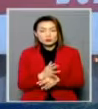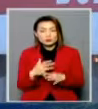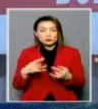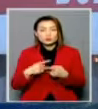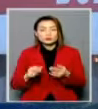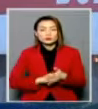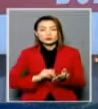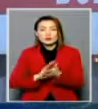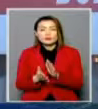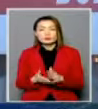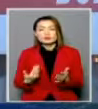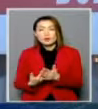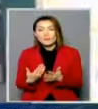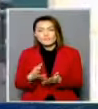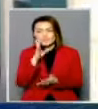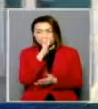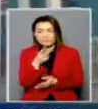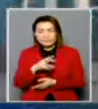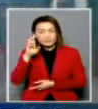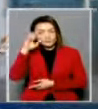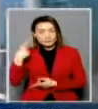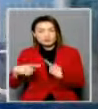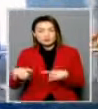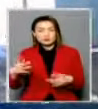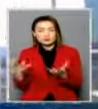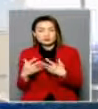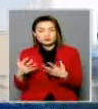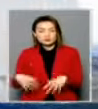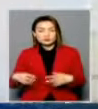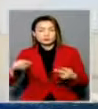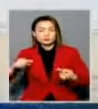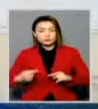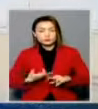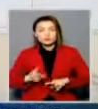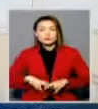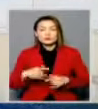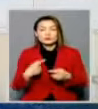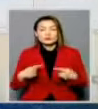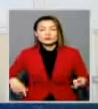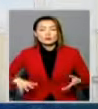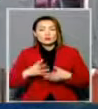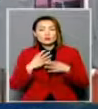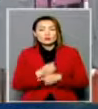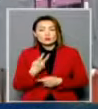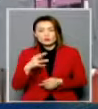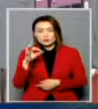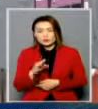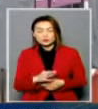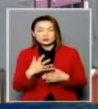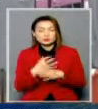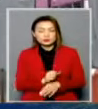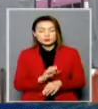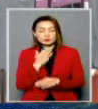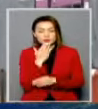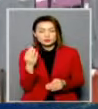другая причина заключается в том что в обеих странах разные методики ведения учета тем не менее разрыв сократился на 20 процентов за